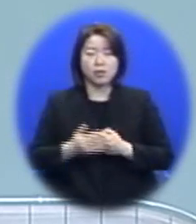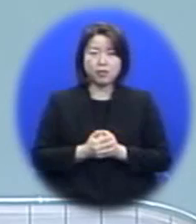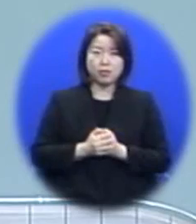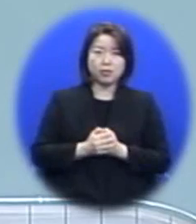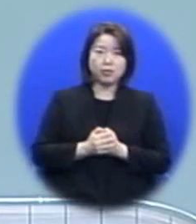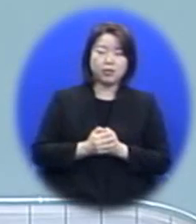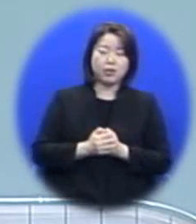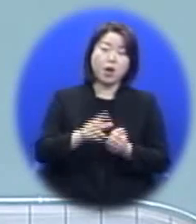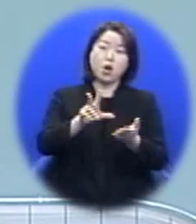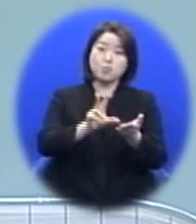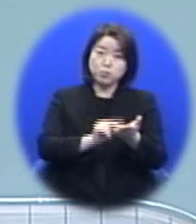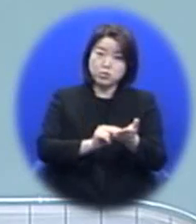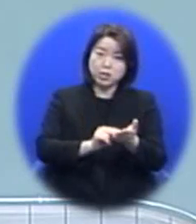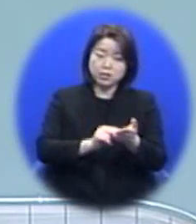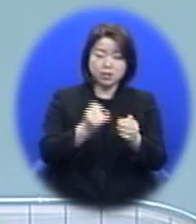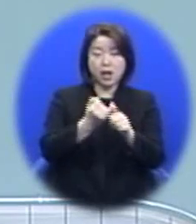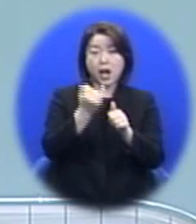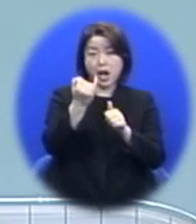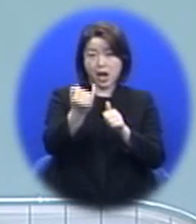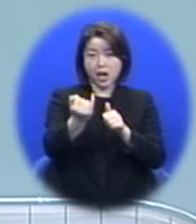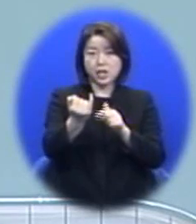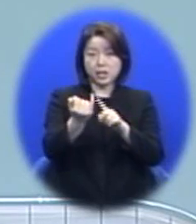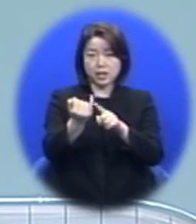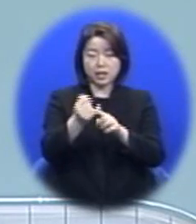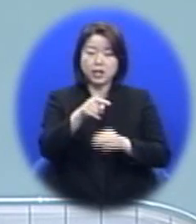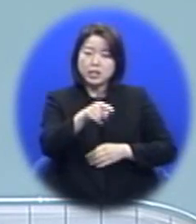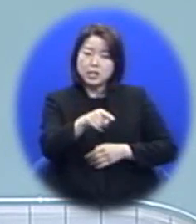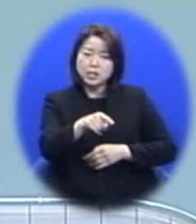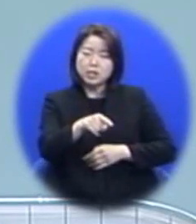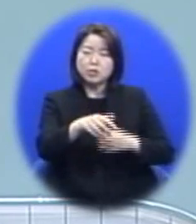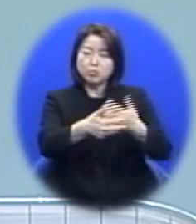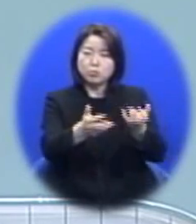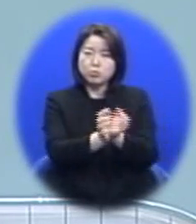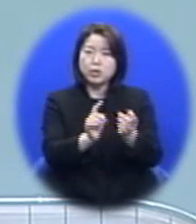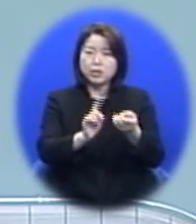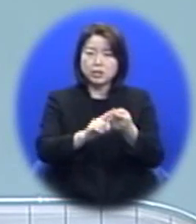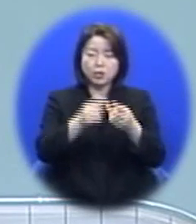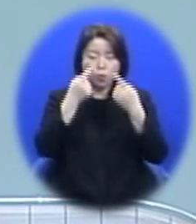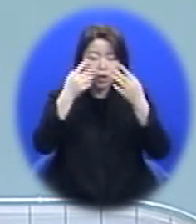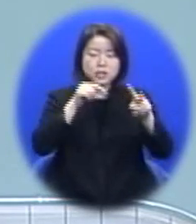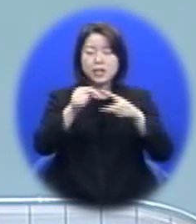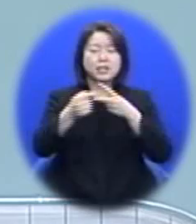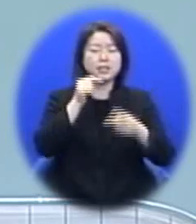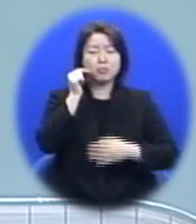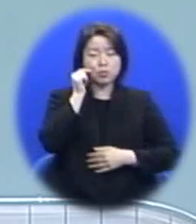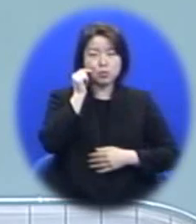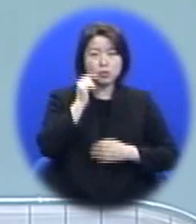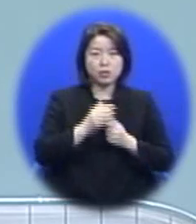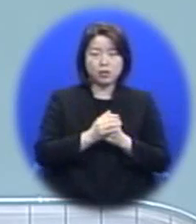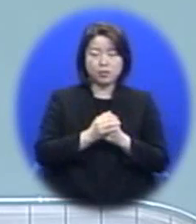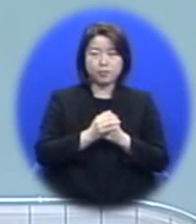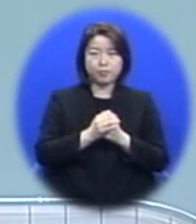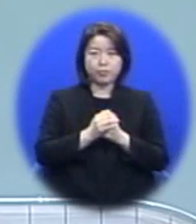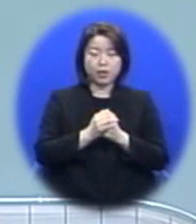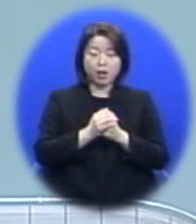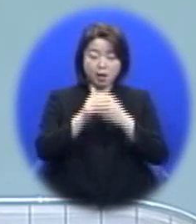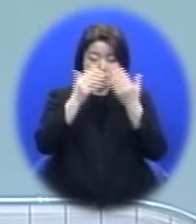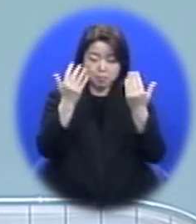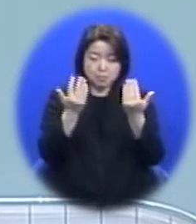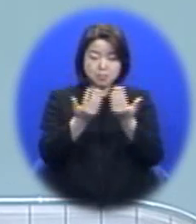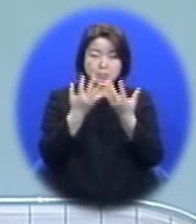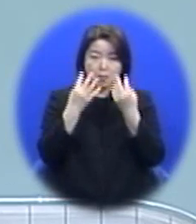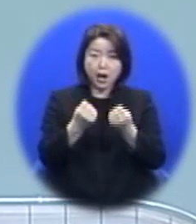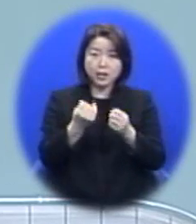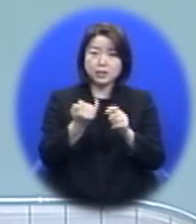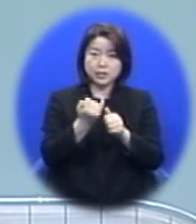문제는 아내들이 이것을 정확히 이해를 못하고 있다는 것입니다. 많은 아내들이 남편을 도와줄 사람이 누가 있어?